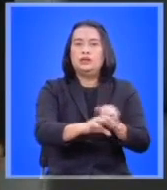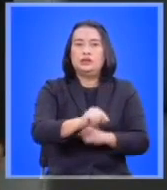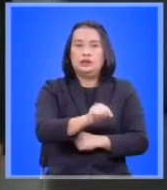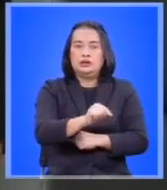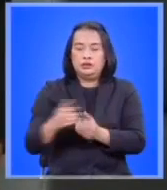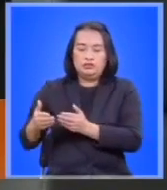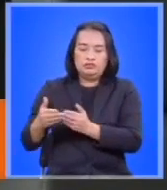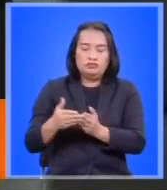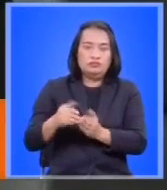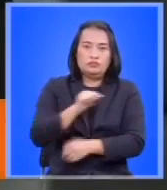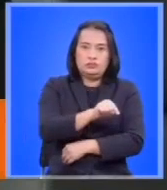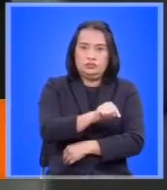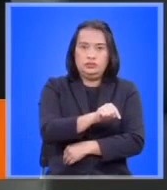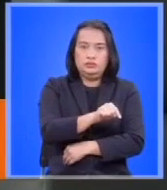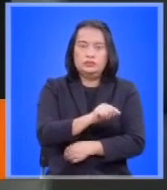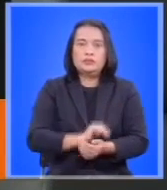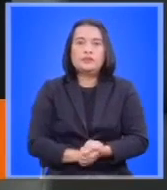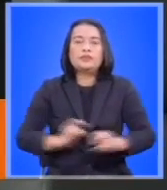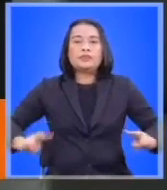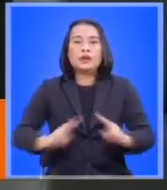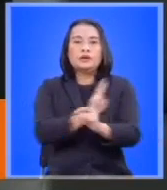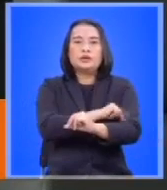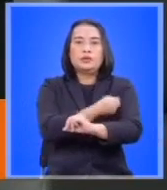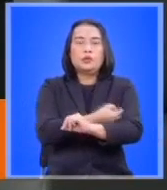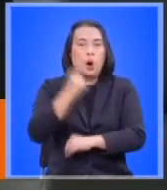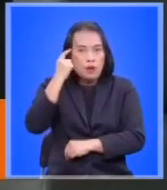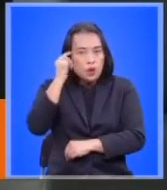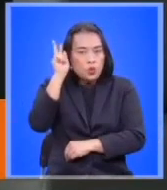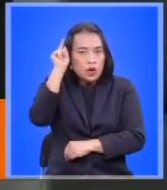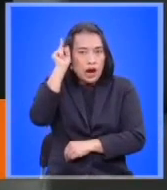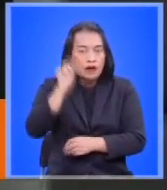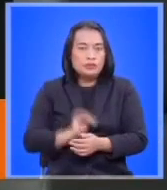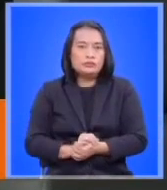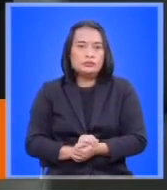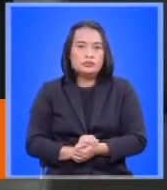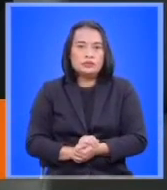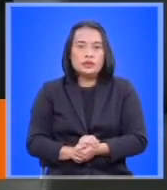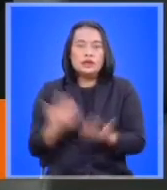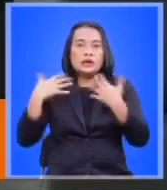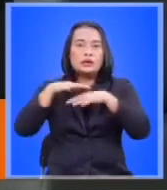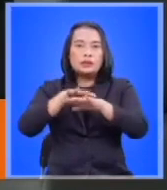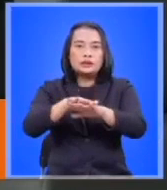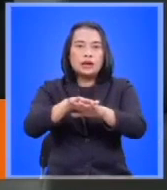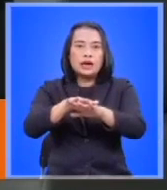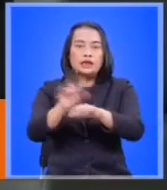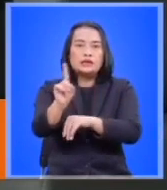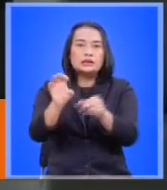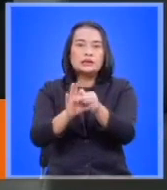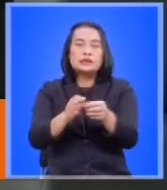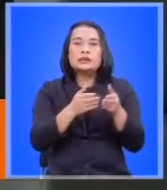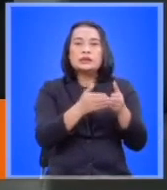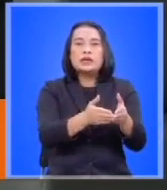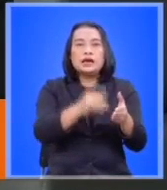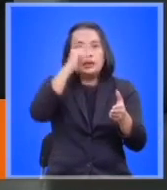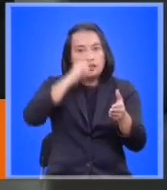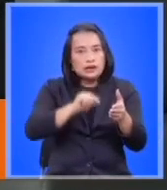เมื่อทางกระทรวงสาธารณสุขทราบข่าวนะครับจากนั้นได้มีการประสานไปยังการท่าเรือแห่งประเทศไ